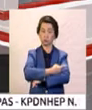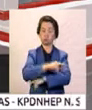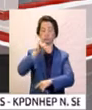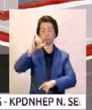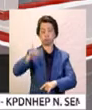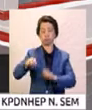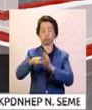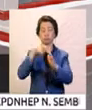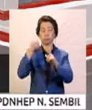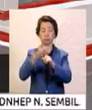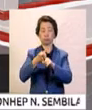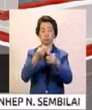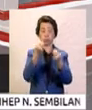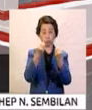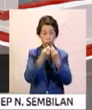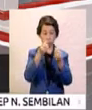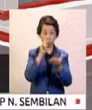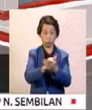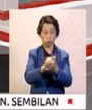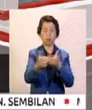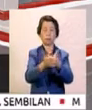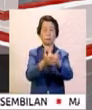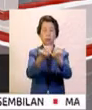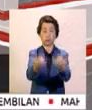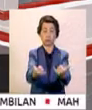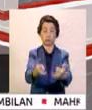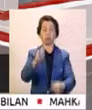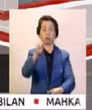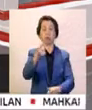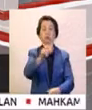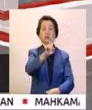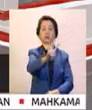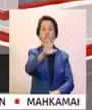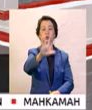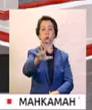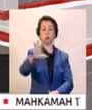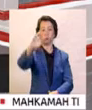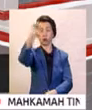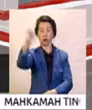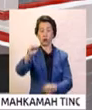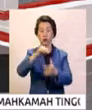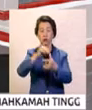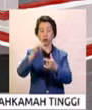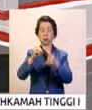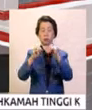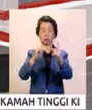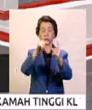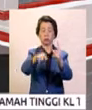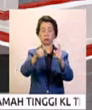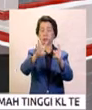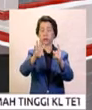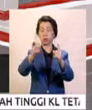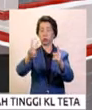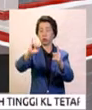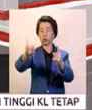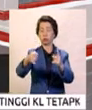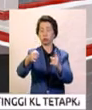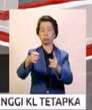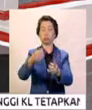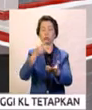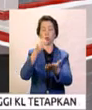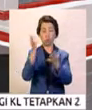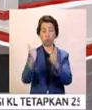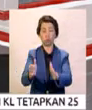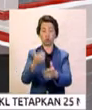Azizman Alias, daripada jumlah tersebut sehingga kini hanya 25% atau 1.42 juta saman